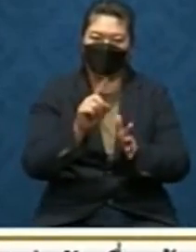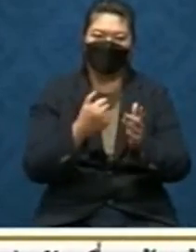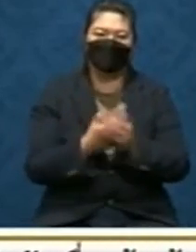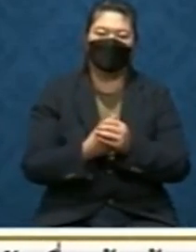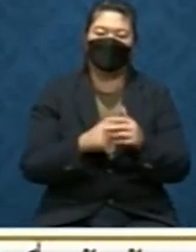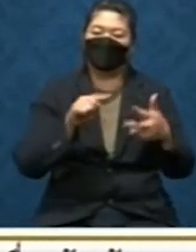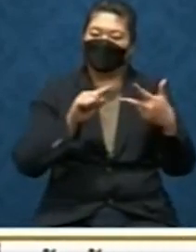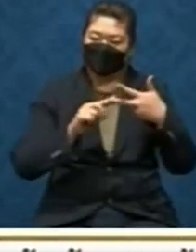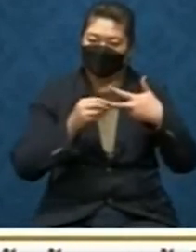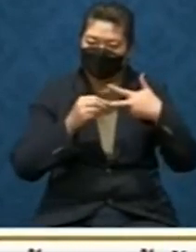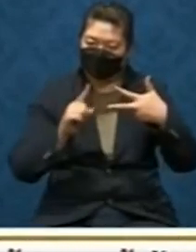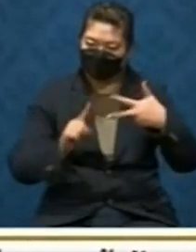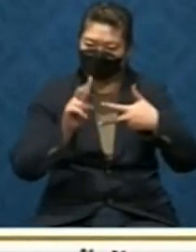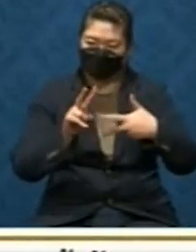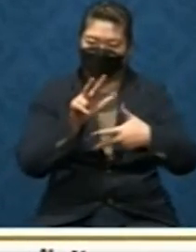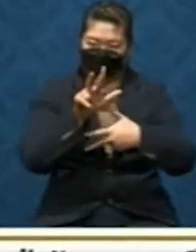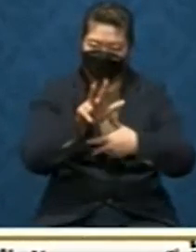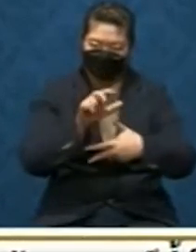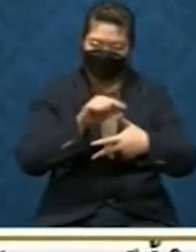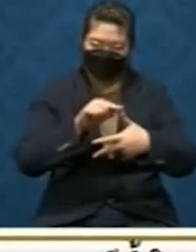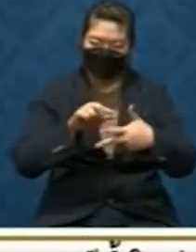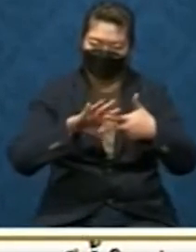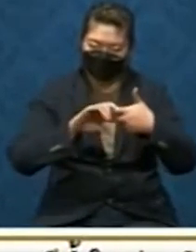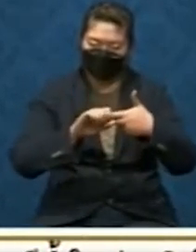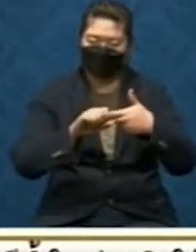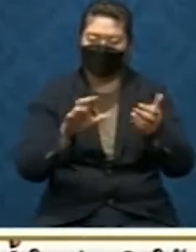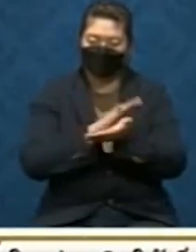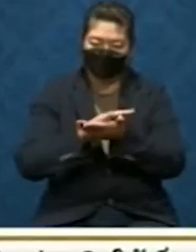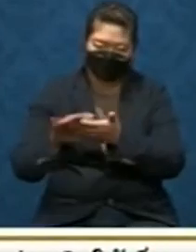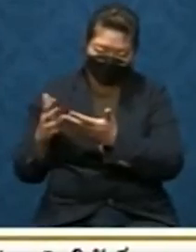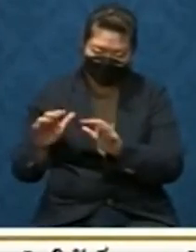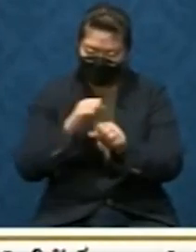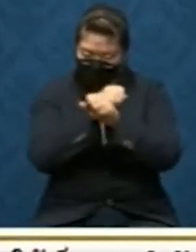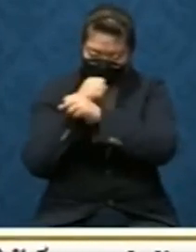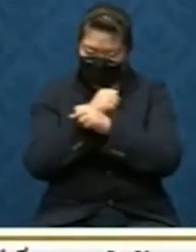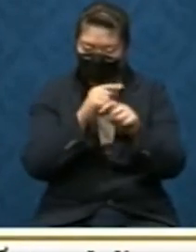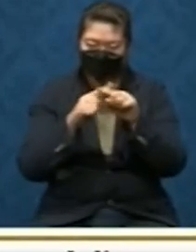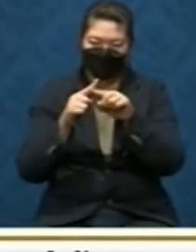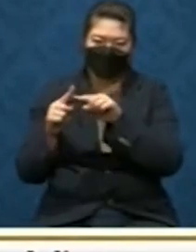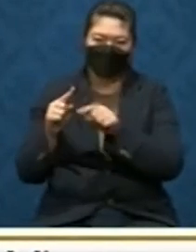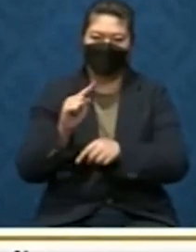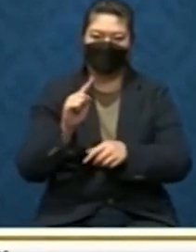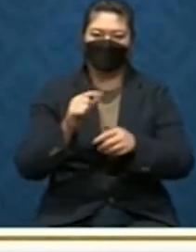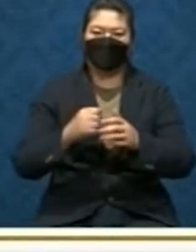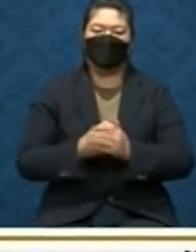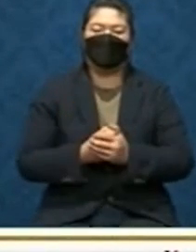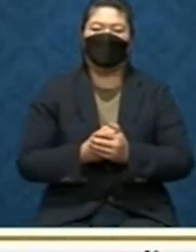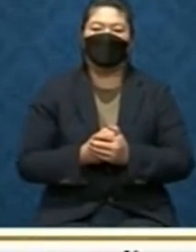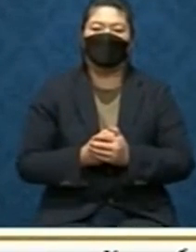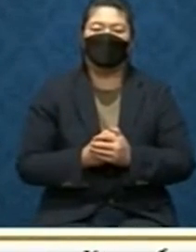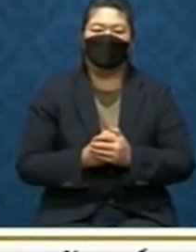ไปใน 2ข้อแรกคือการที่จะป้องกันไม่ให้เรื่องแบบนี้เกิดขึ้นในอนาคตอีกก็คือการที่เอากฎหมาย